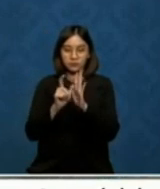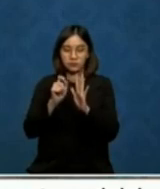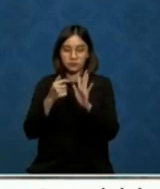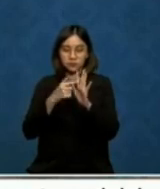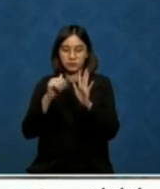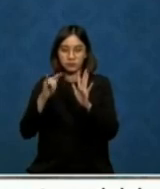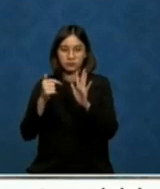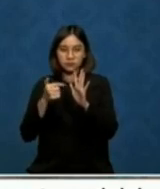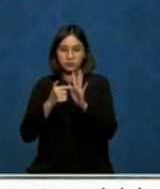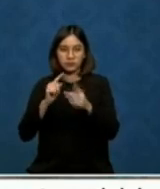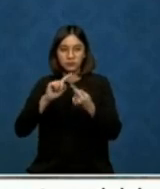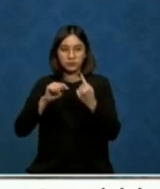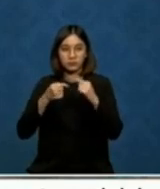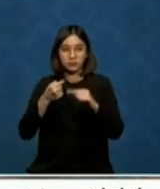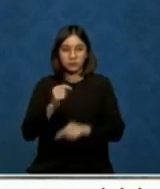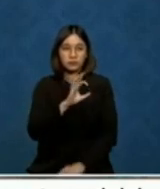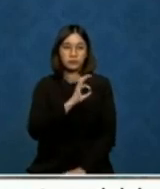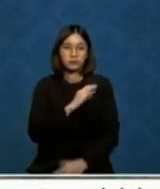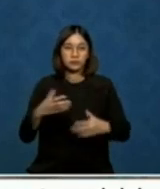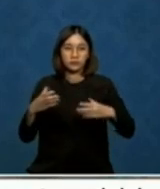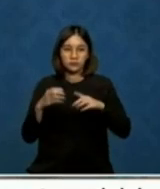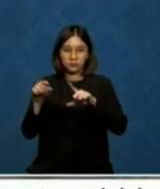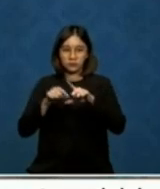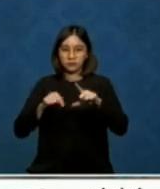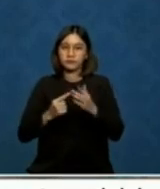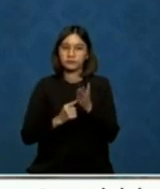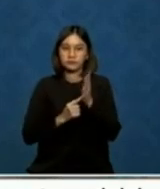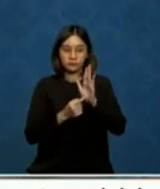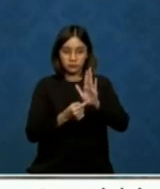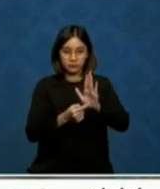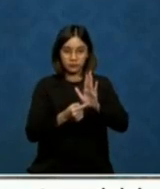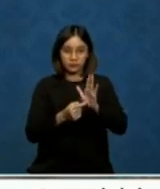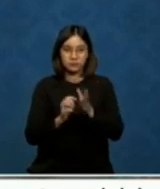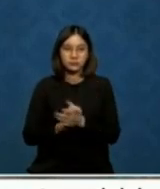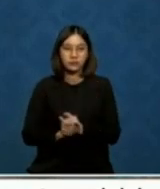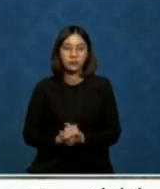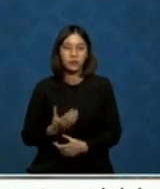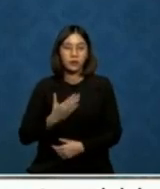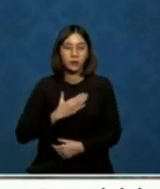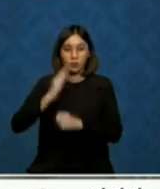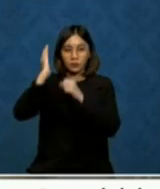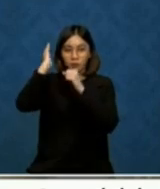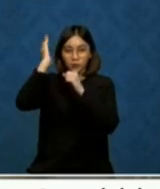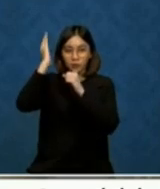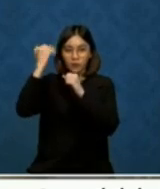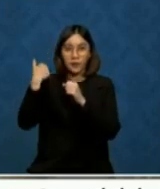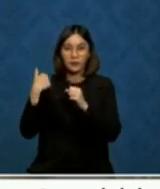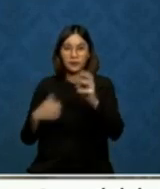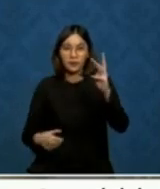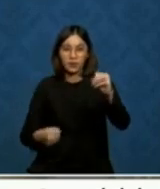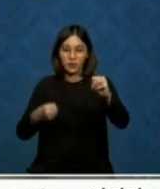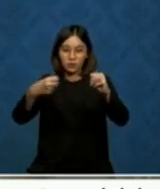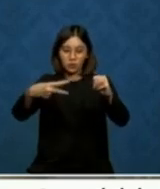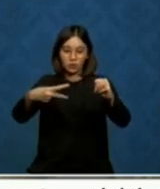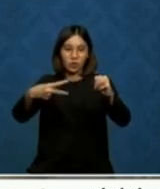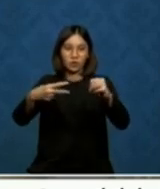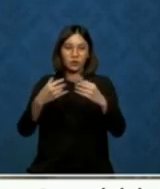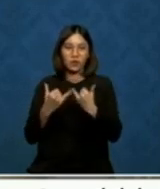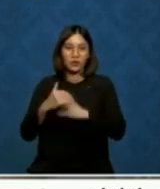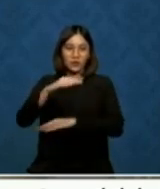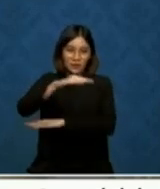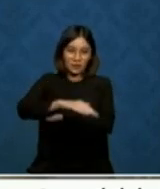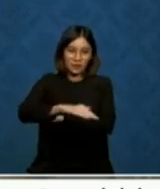ที่เพื่อนสมาชิกจากพรรคก้าวไกลและคณะได้เสนอนะครับผมจะอภิปรายเพียง2มาตราเท่านั้นนะครับตอนนี้มันเย็